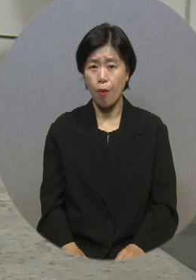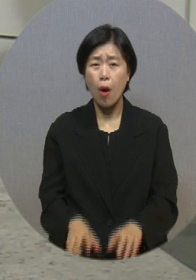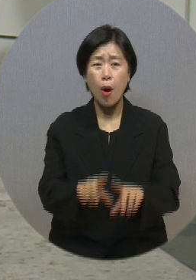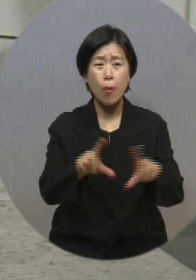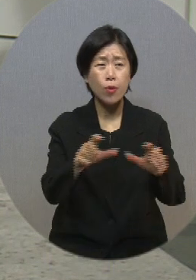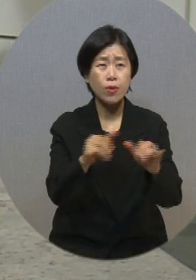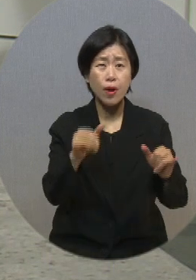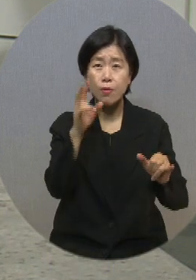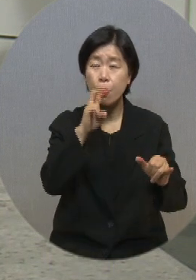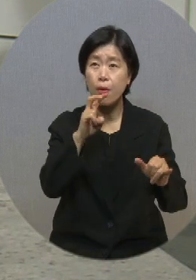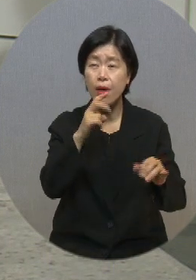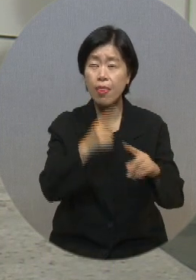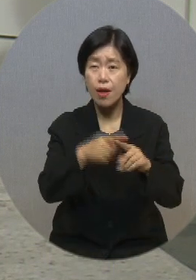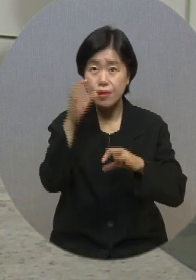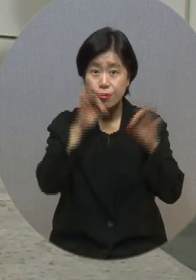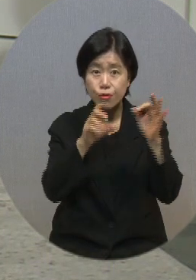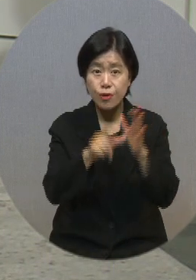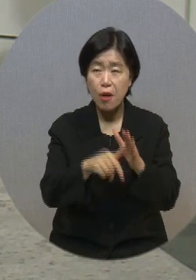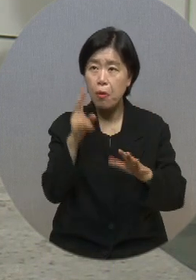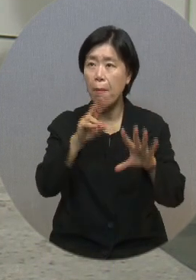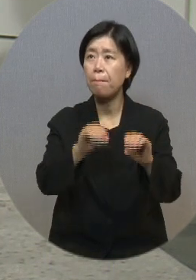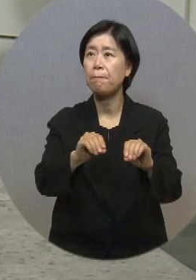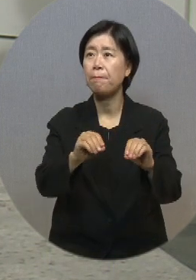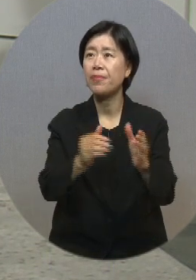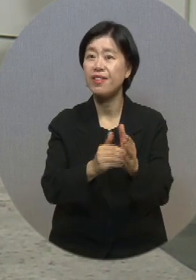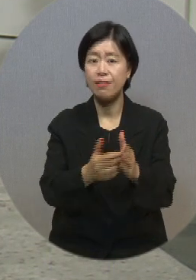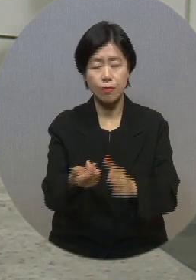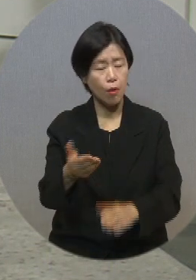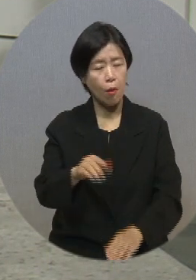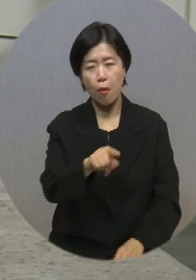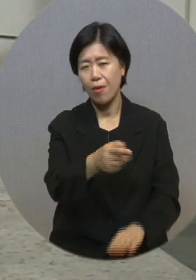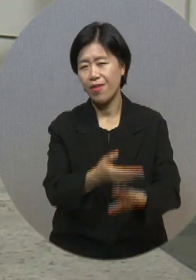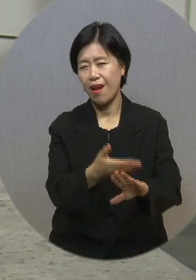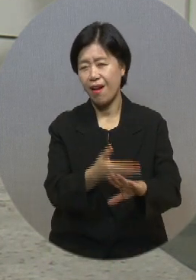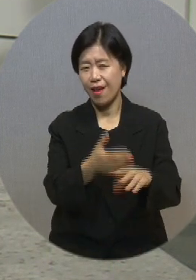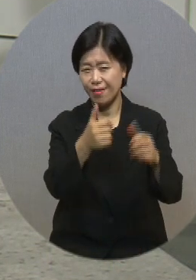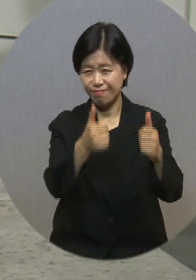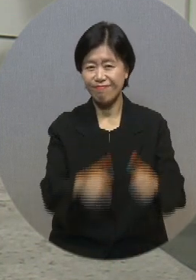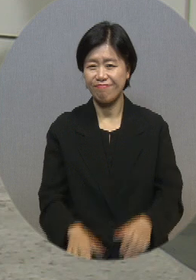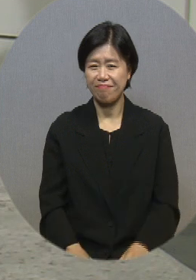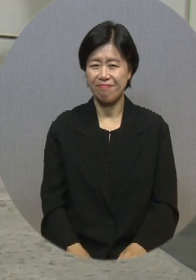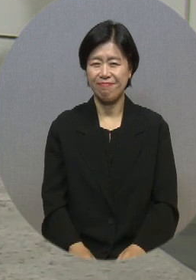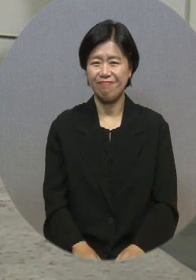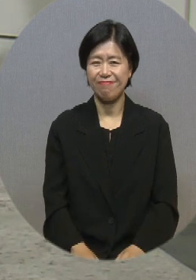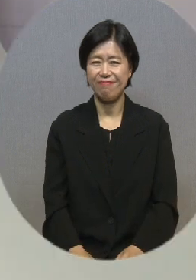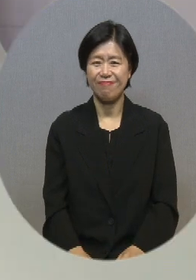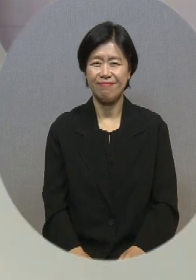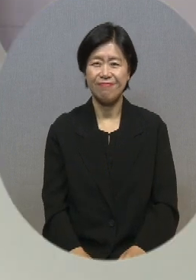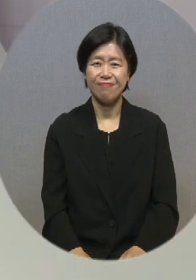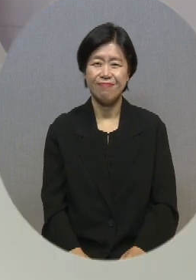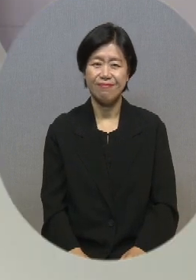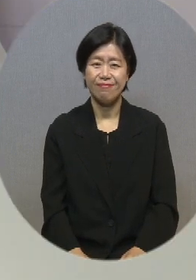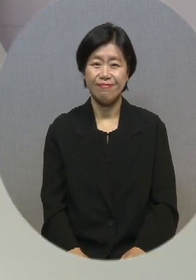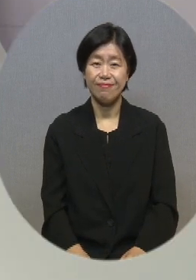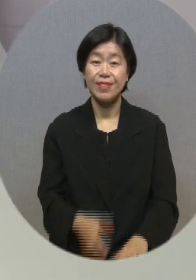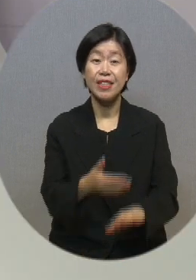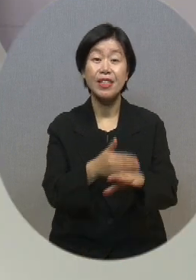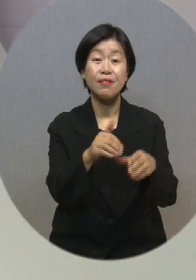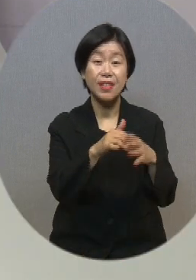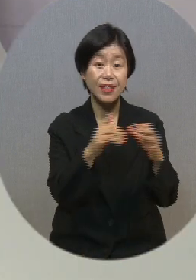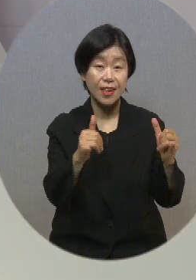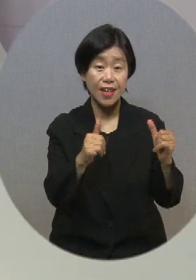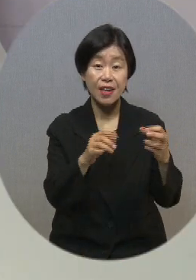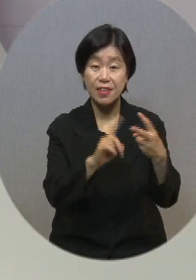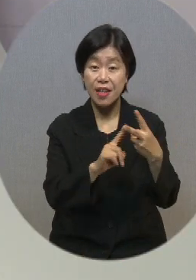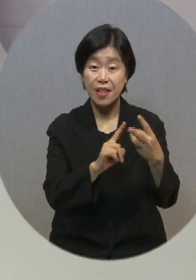보통 초능력입니다. 이건. 네. 어우, 대단하세요. 네. 아, 참 특이한 분들이 많이 나오시네요. 다문화 부문 세 번째 참가자는